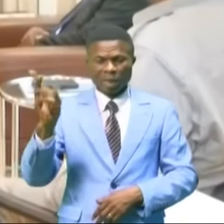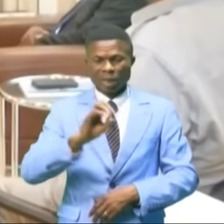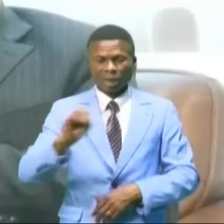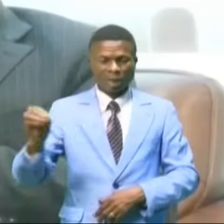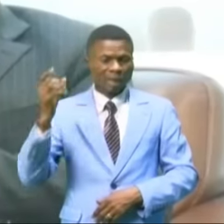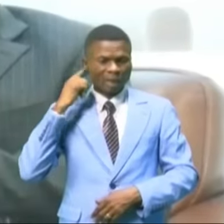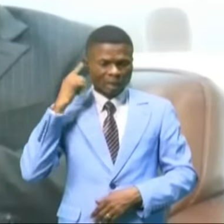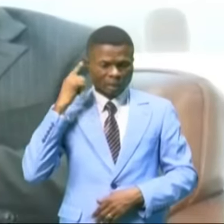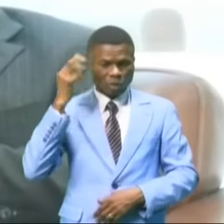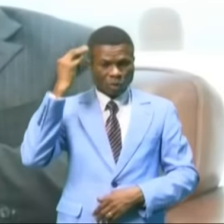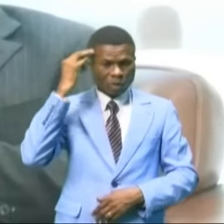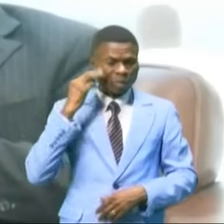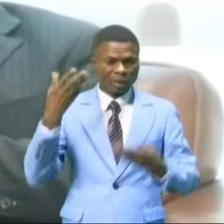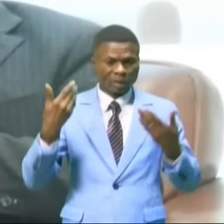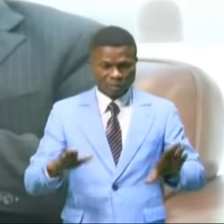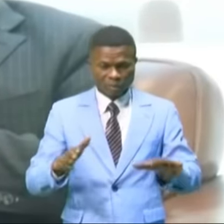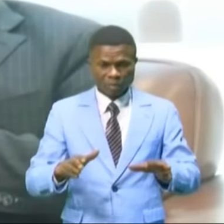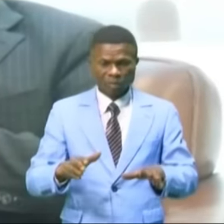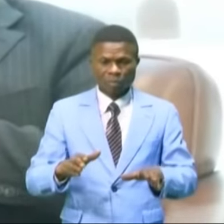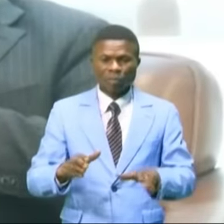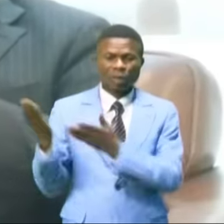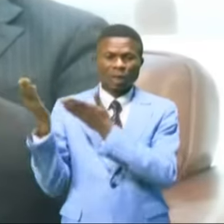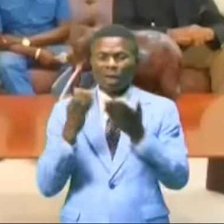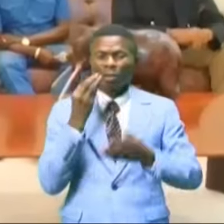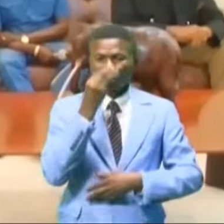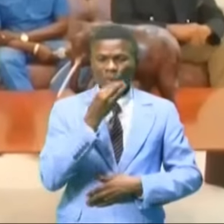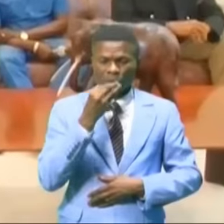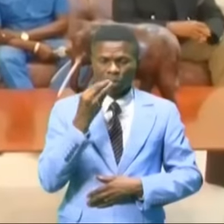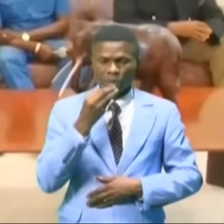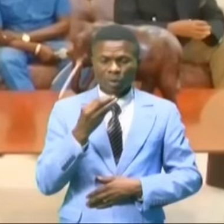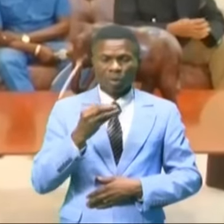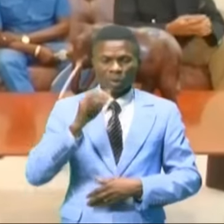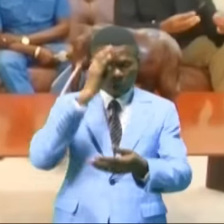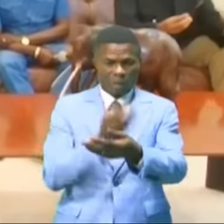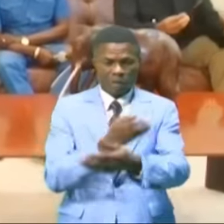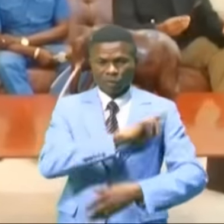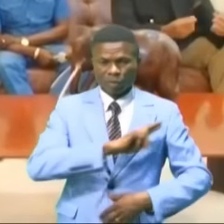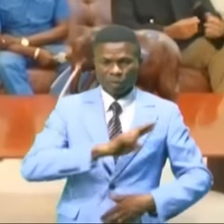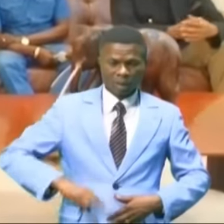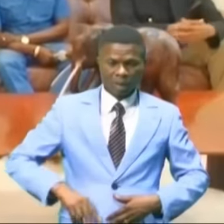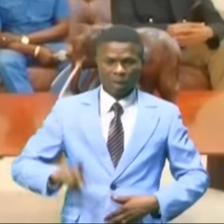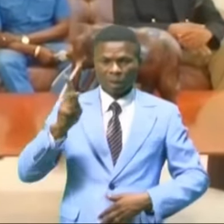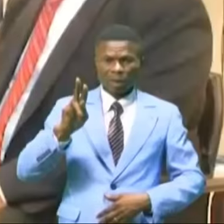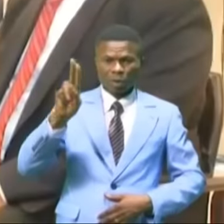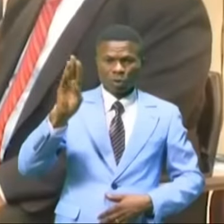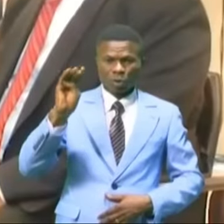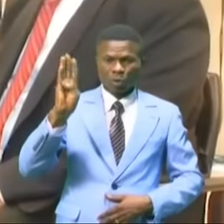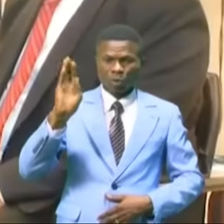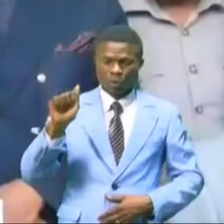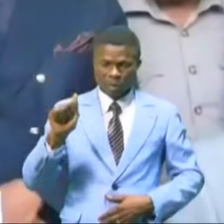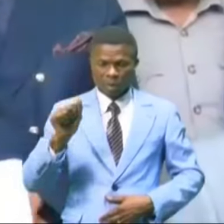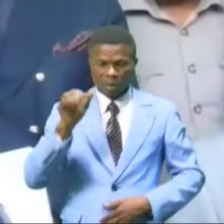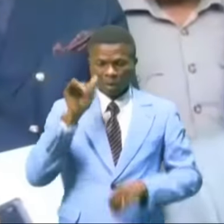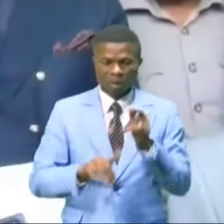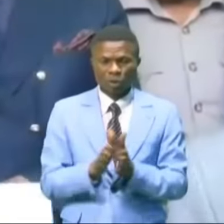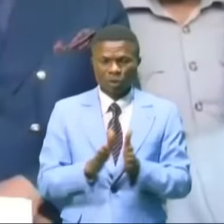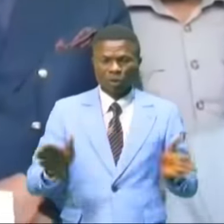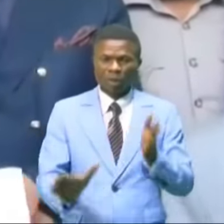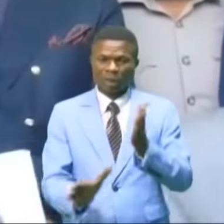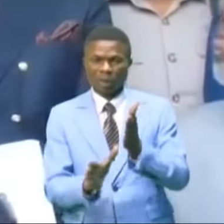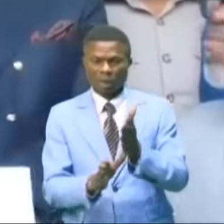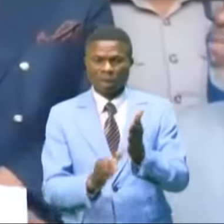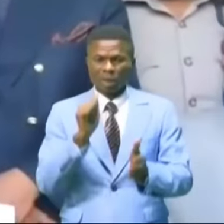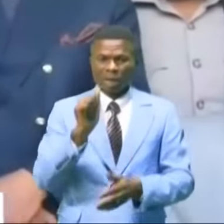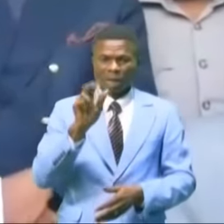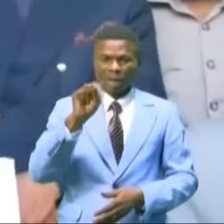le ministre des Finances, le porte-parole, Prince Kouété, fils du roi Koubani Miloukengou, secrétaire général adjoint de